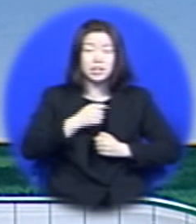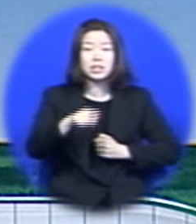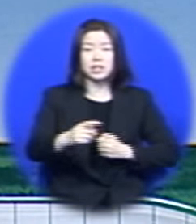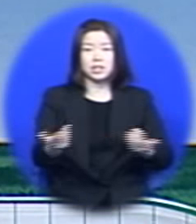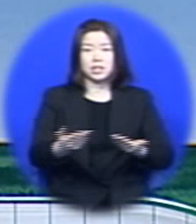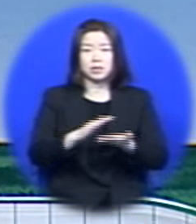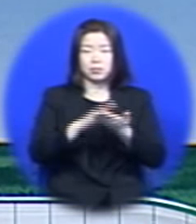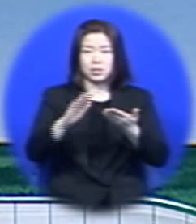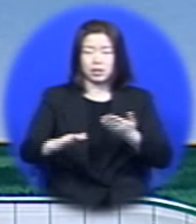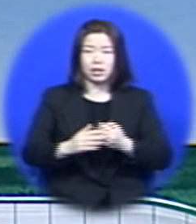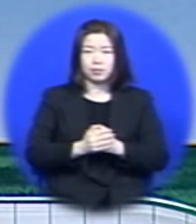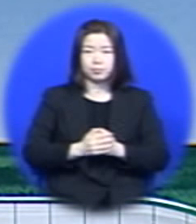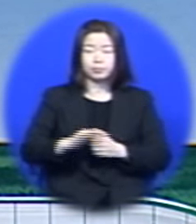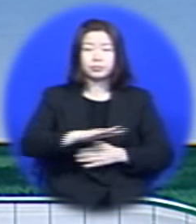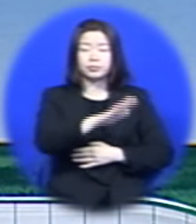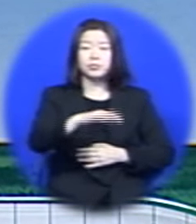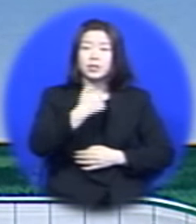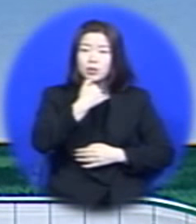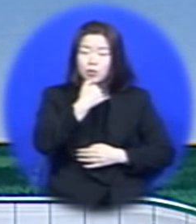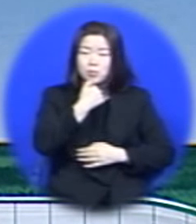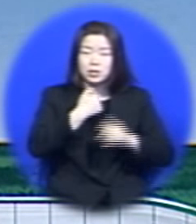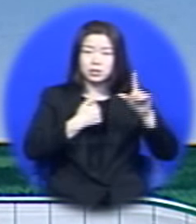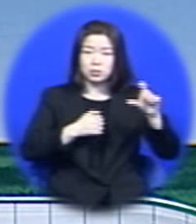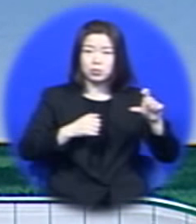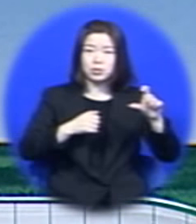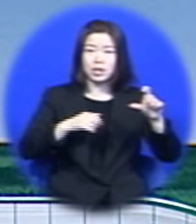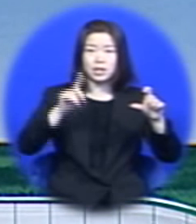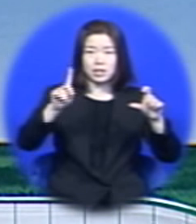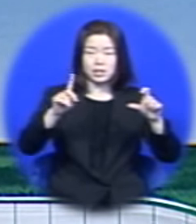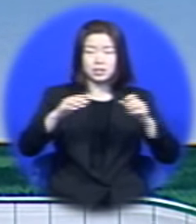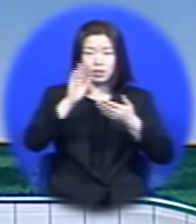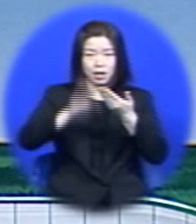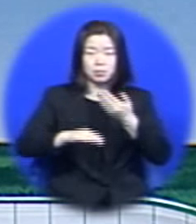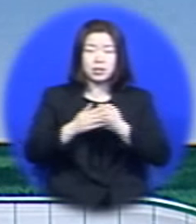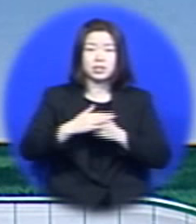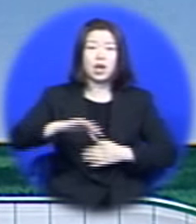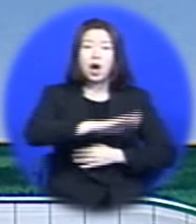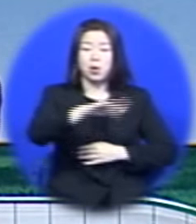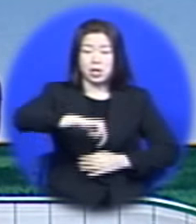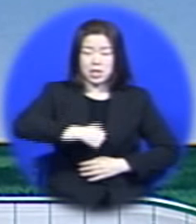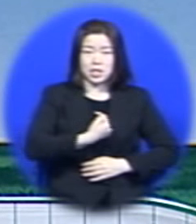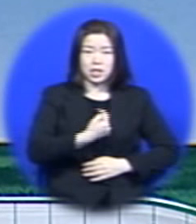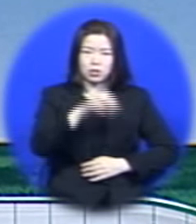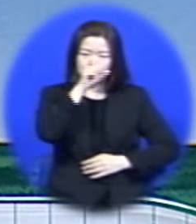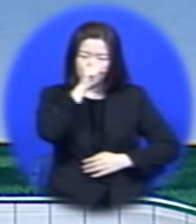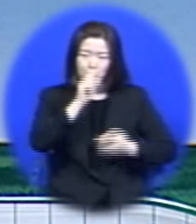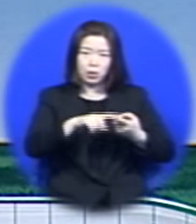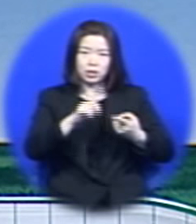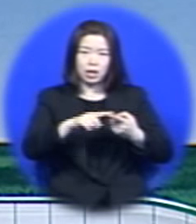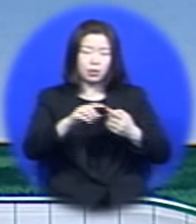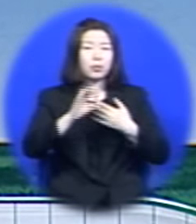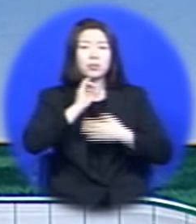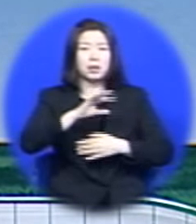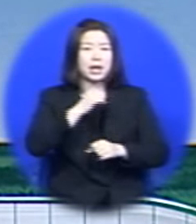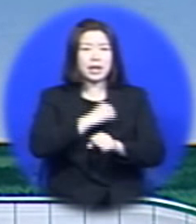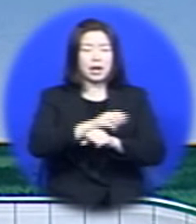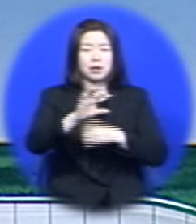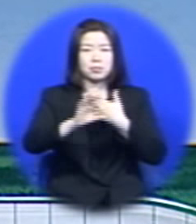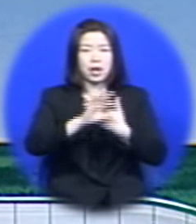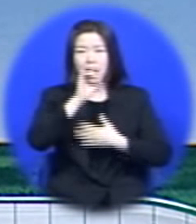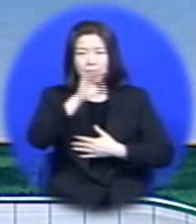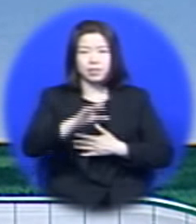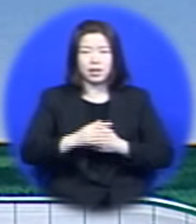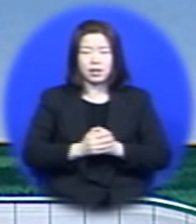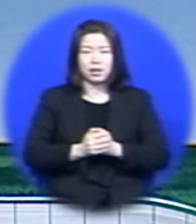우리는 로마서 15장 1절에 하반절에 우리는 자기에게 좋을 대로만 해서는 안 됩니다.